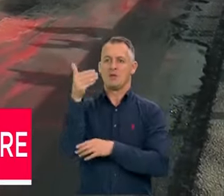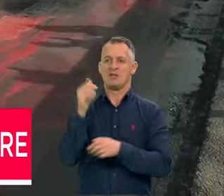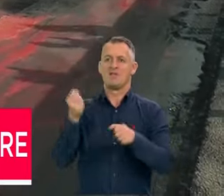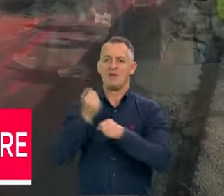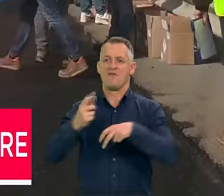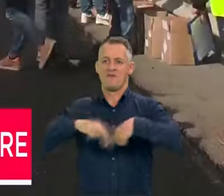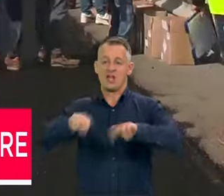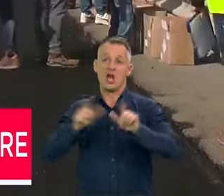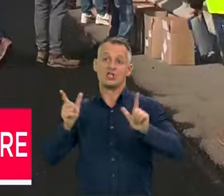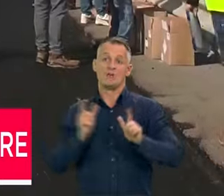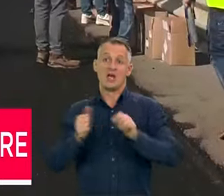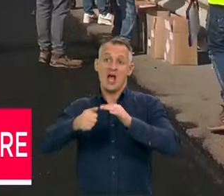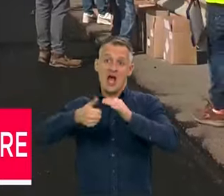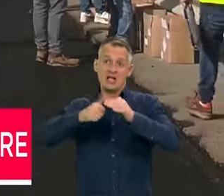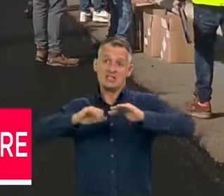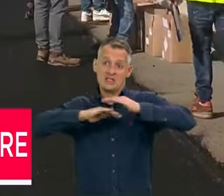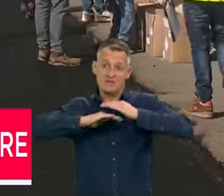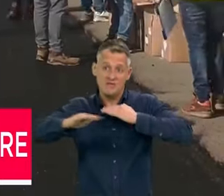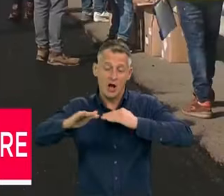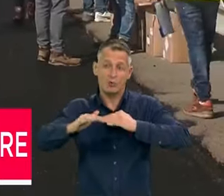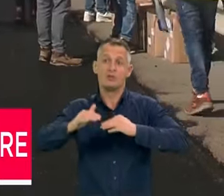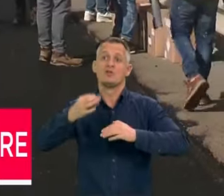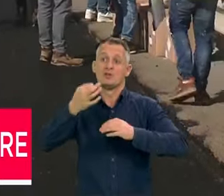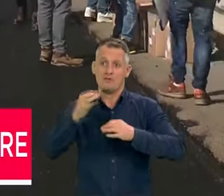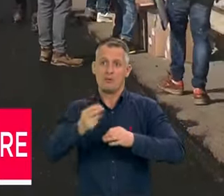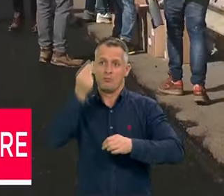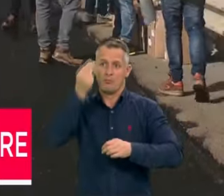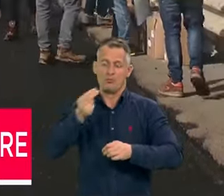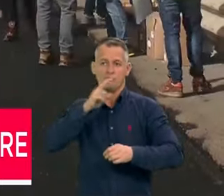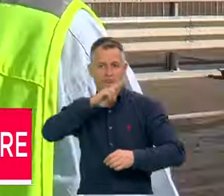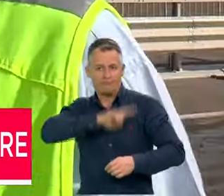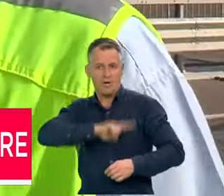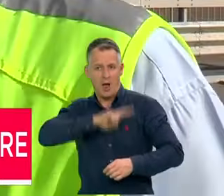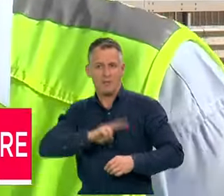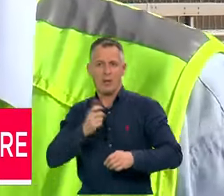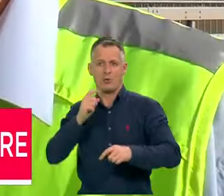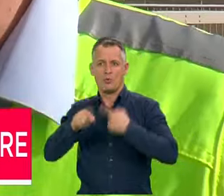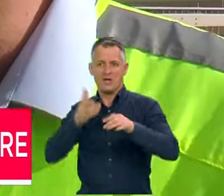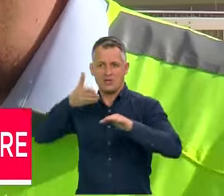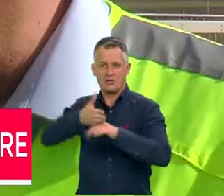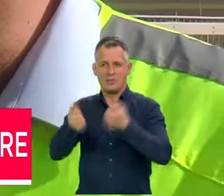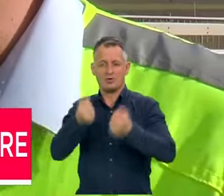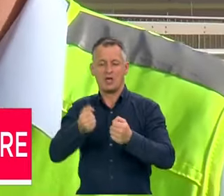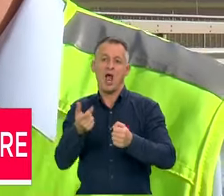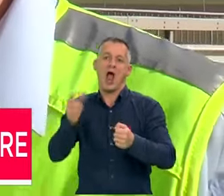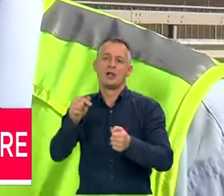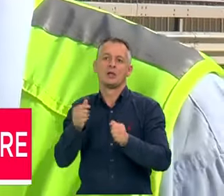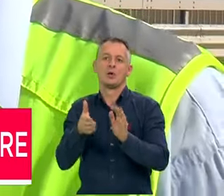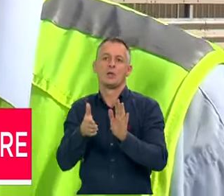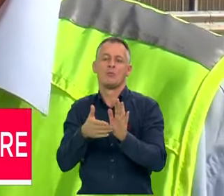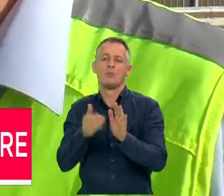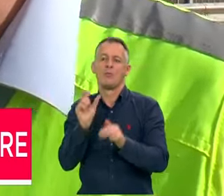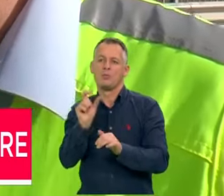ca asfaltul turnat acum să fie durabil și să reziste traficului intens alte mostre turnate vor pleca în Italia tot cu ligheanul